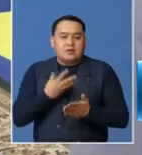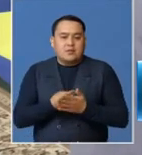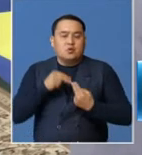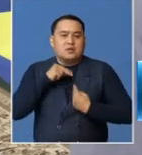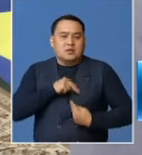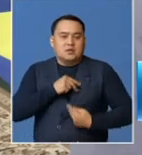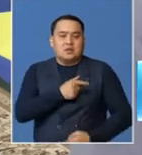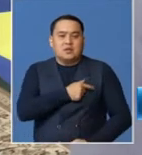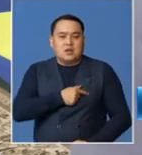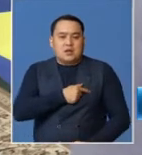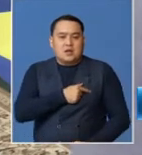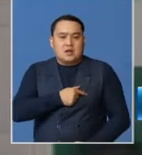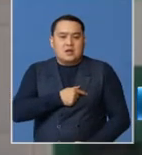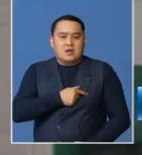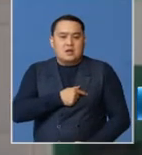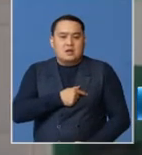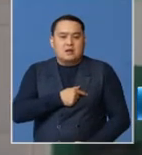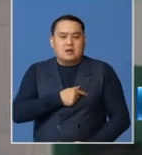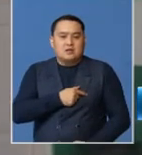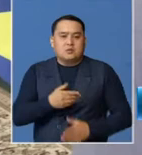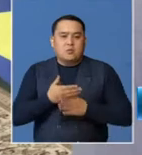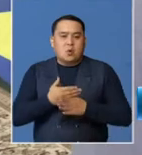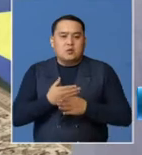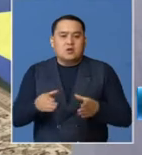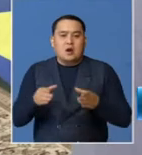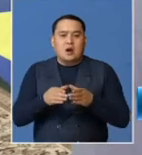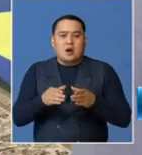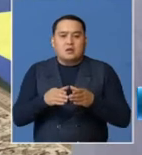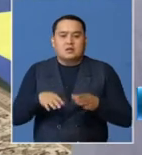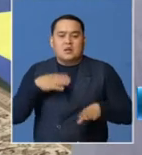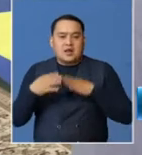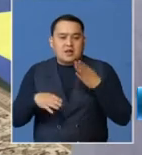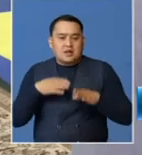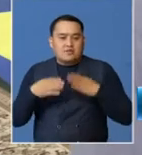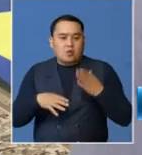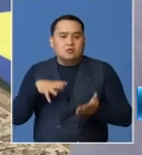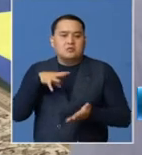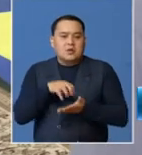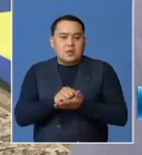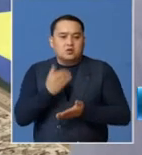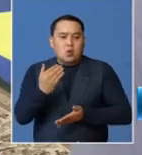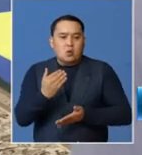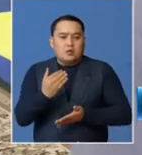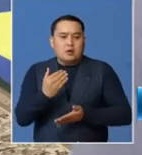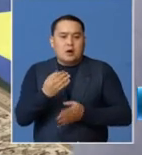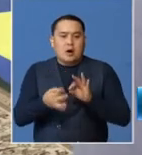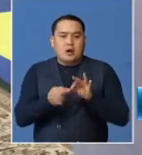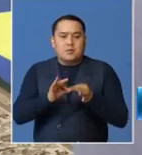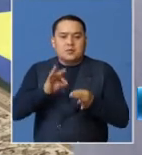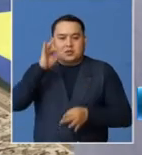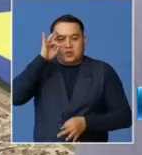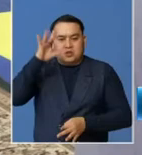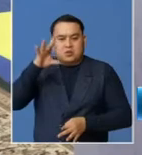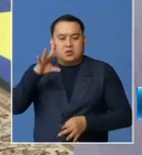тренеру Азамату Балпуху. Благодаря коллективу тренировок, которые с ними занимаются, он стал олимпийским чемпионом